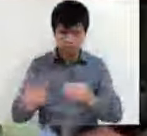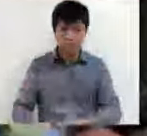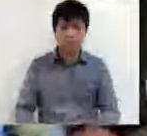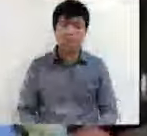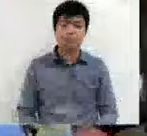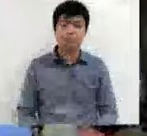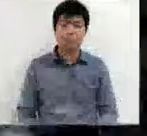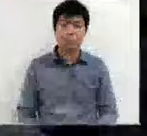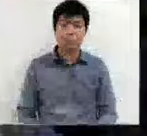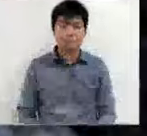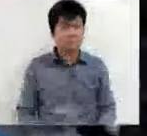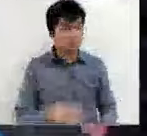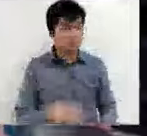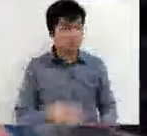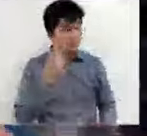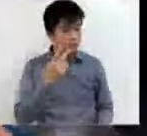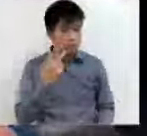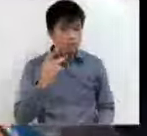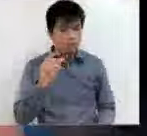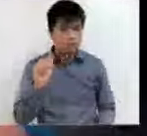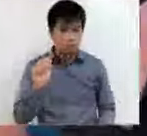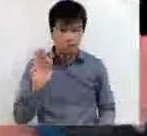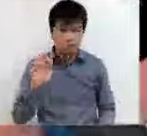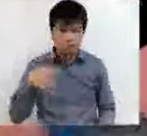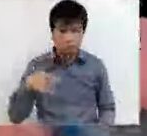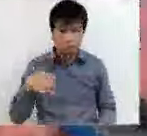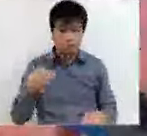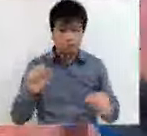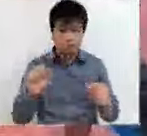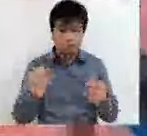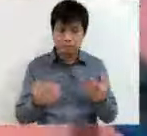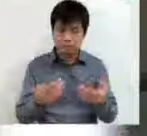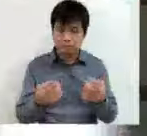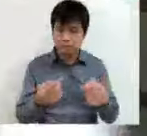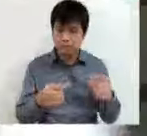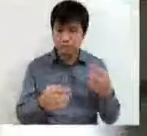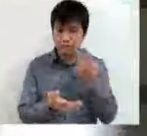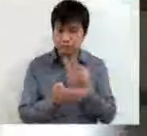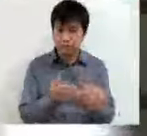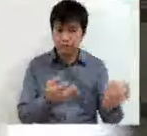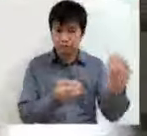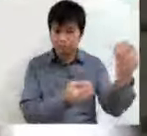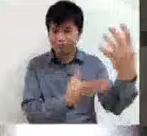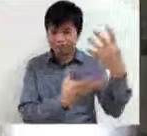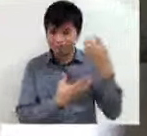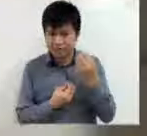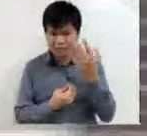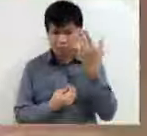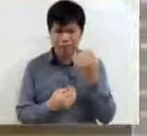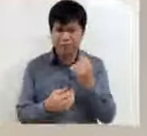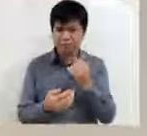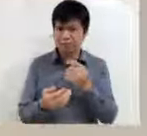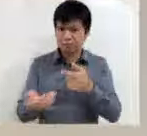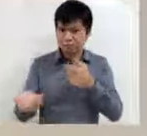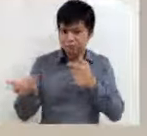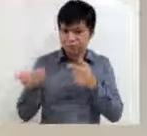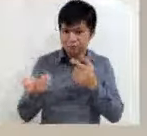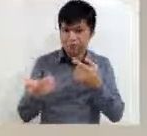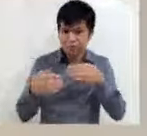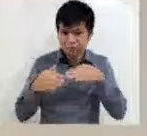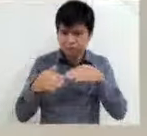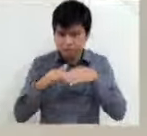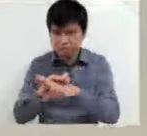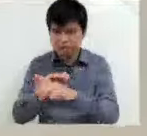ng AFP ang posibilidad ng failure of intelligence kung bakit nakalusot ang mga teroristang grupo. Sasagawa tayo